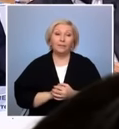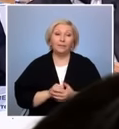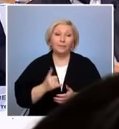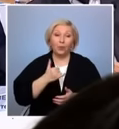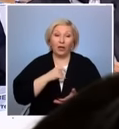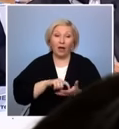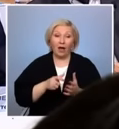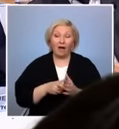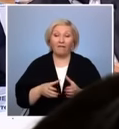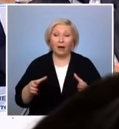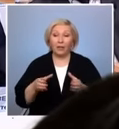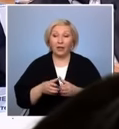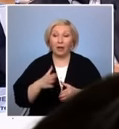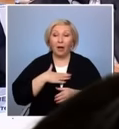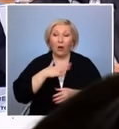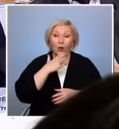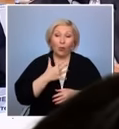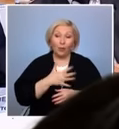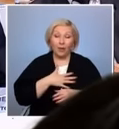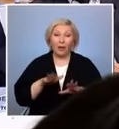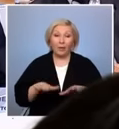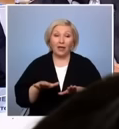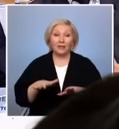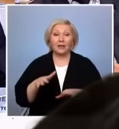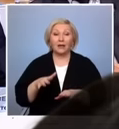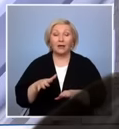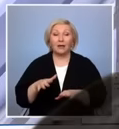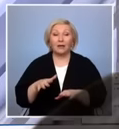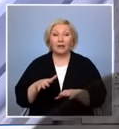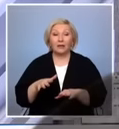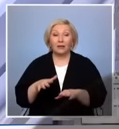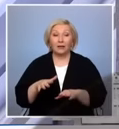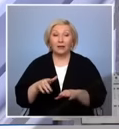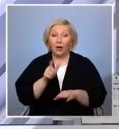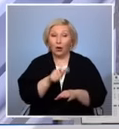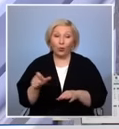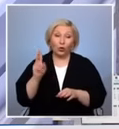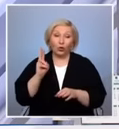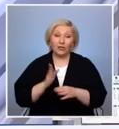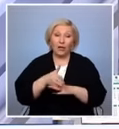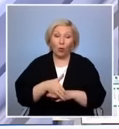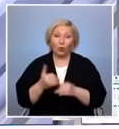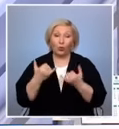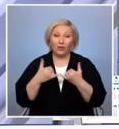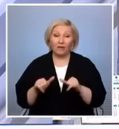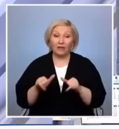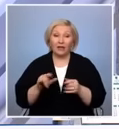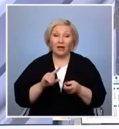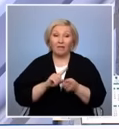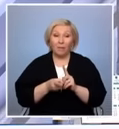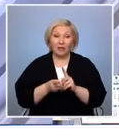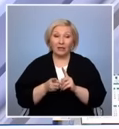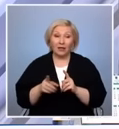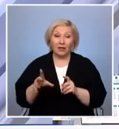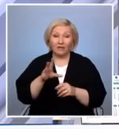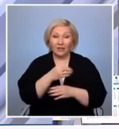елейным речам, которые в основном произносил Хабиров, упоминая специальную военную операцию. Перешли к